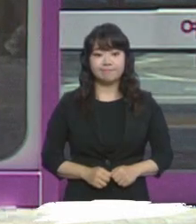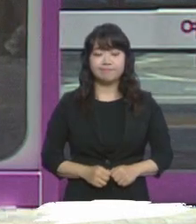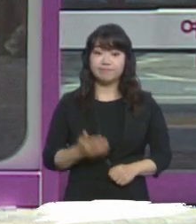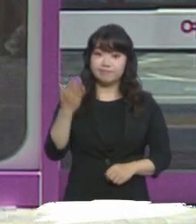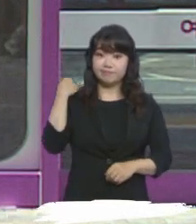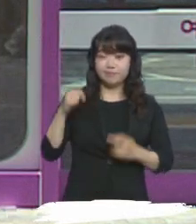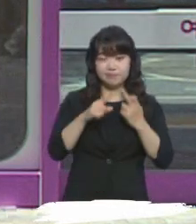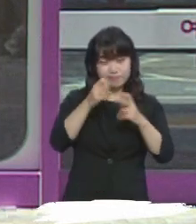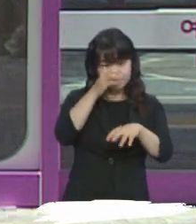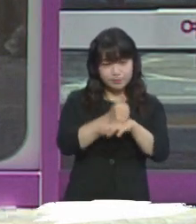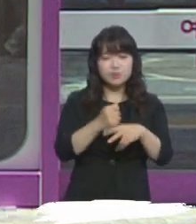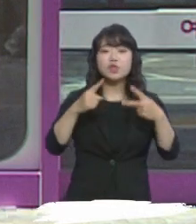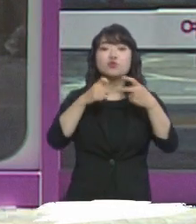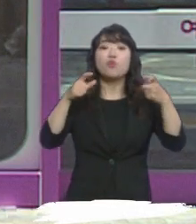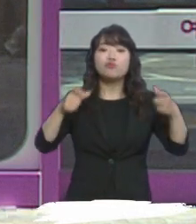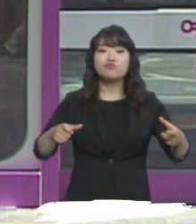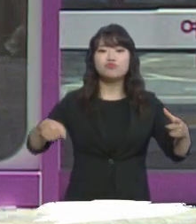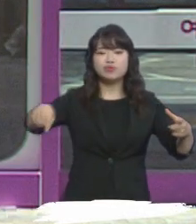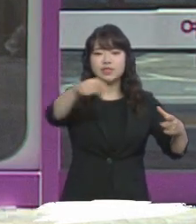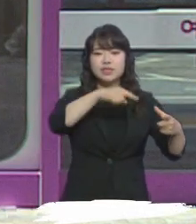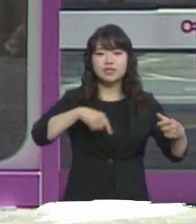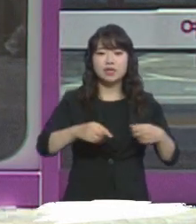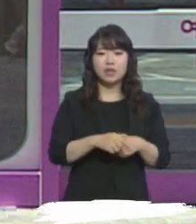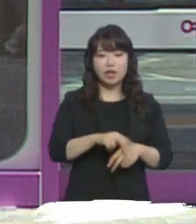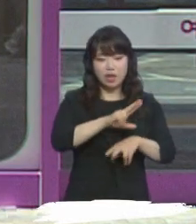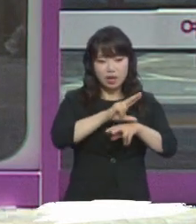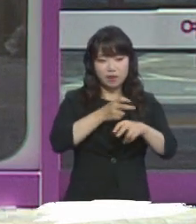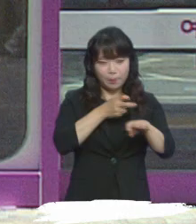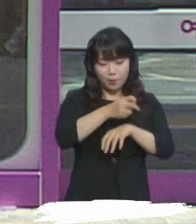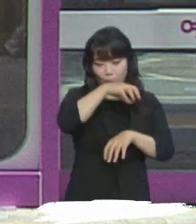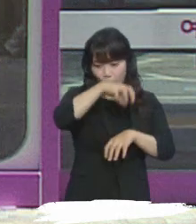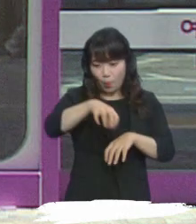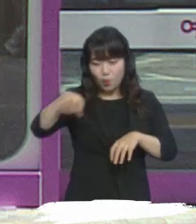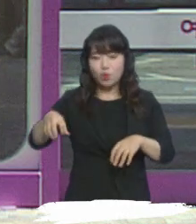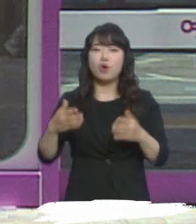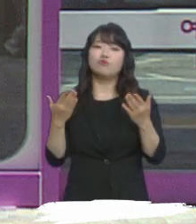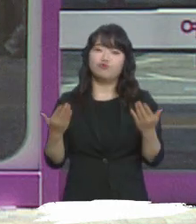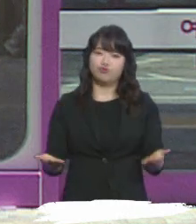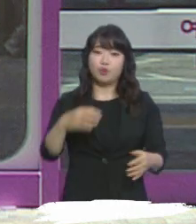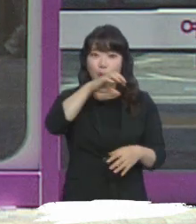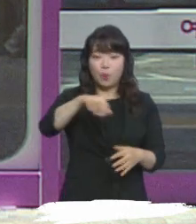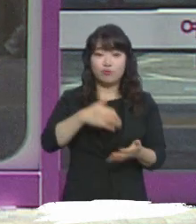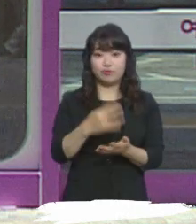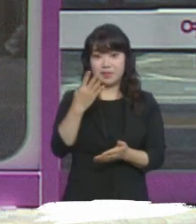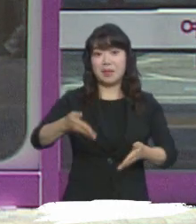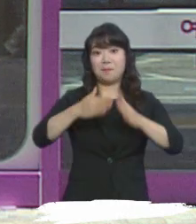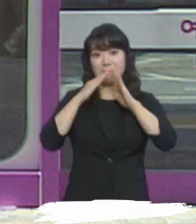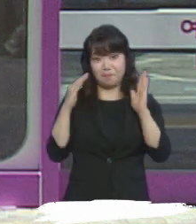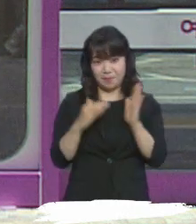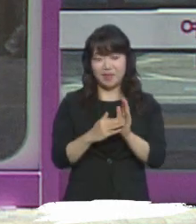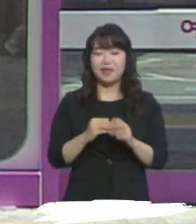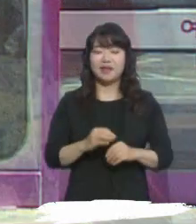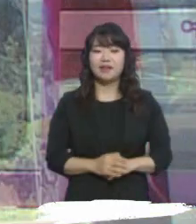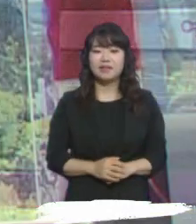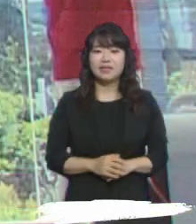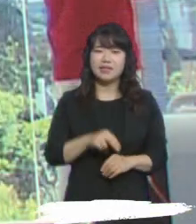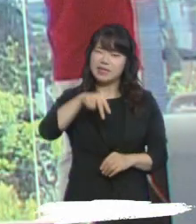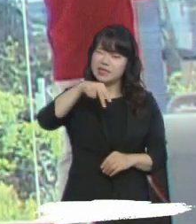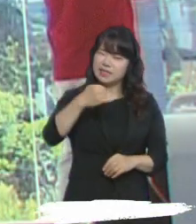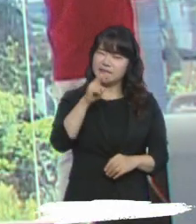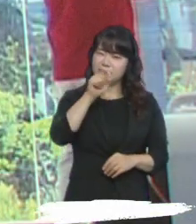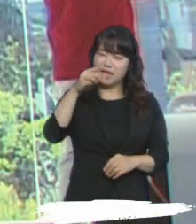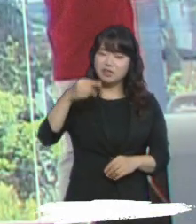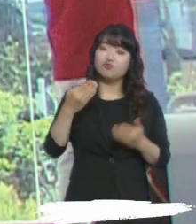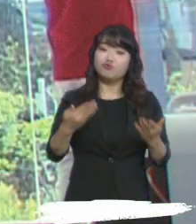지난 연말 동대문구는 지역 내 주요 정류소 인근에 스마트 쉼터 4곳을 설치해 운영에 들어갔습니다. 스마트